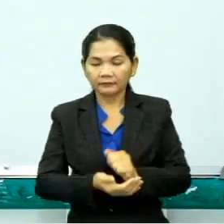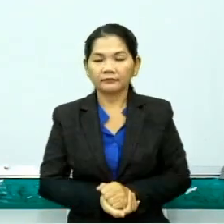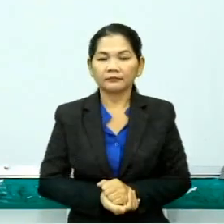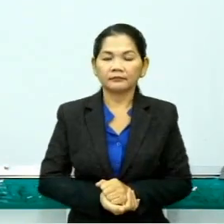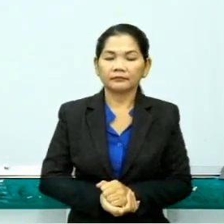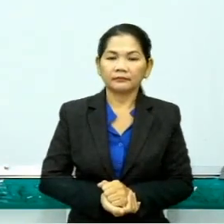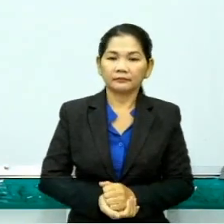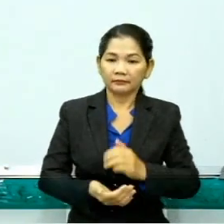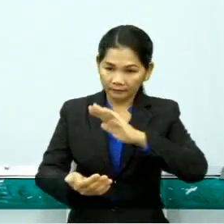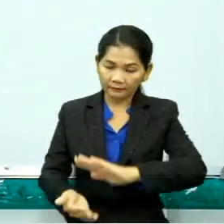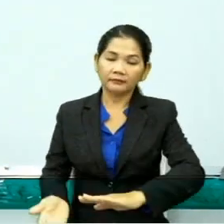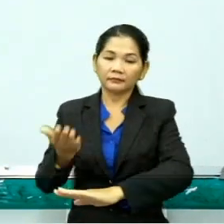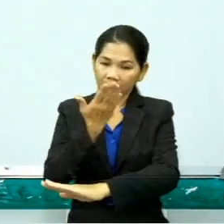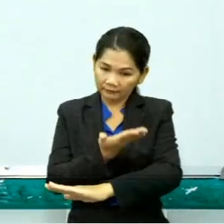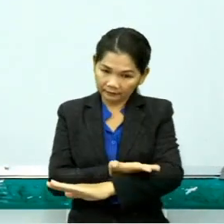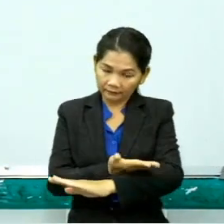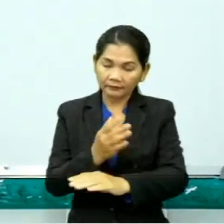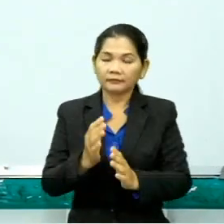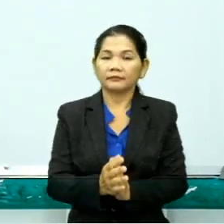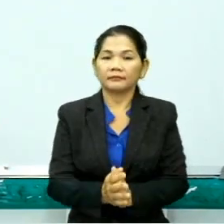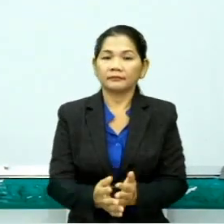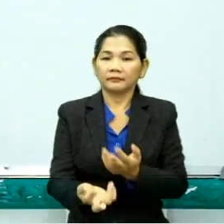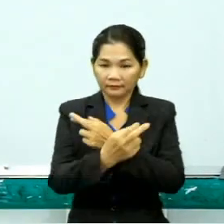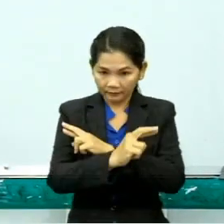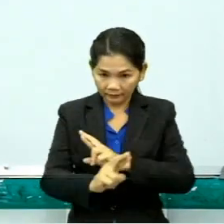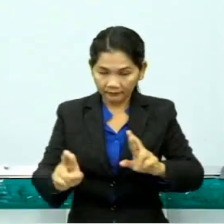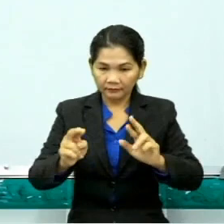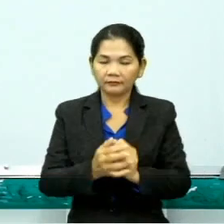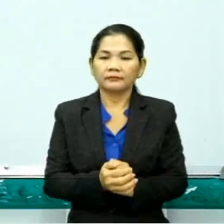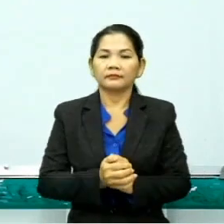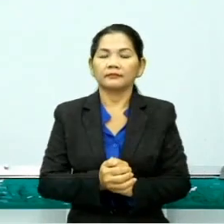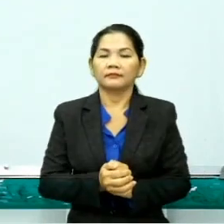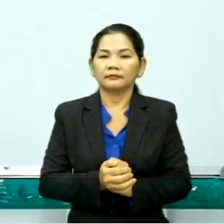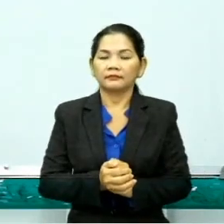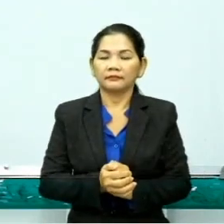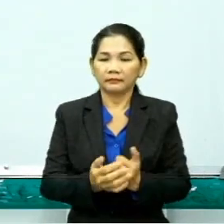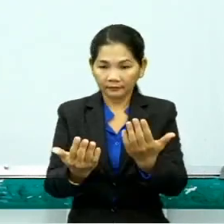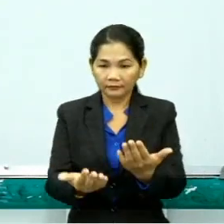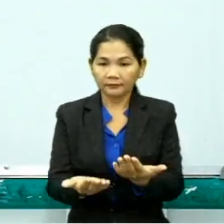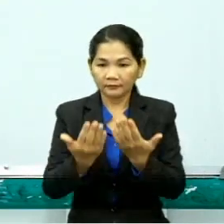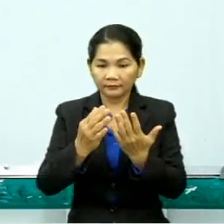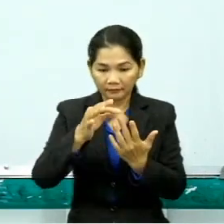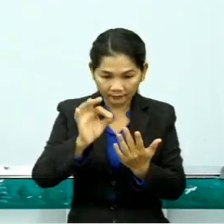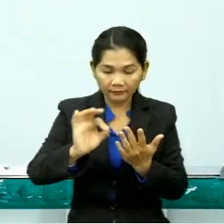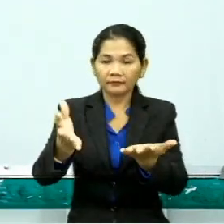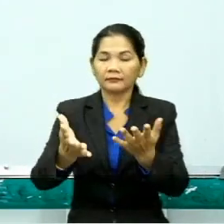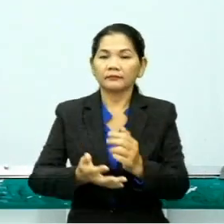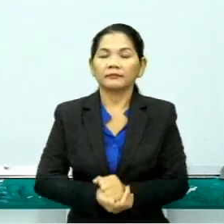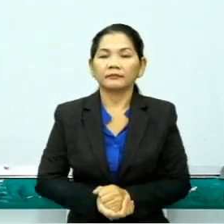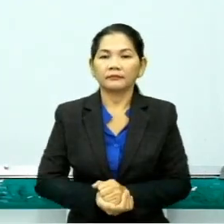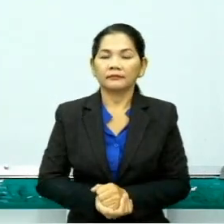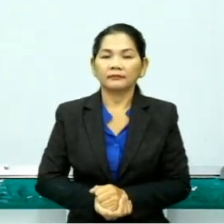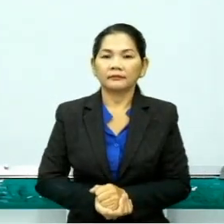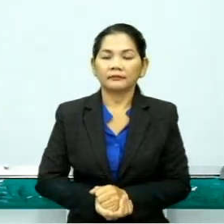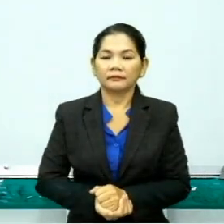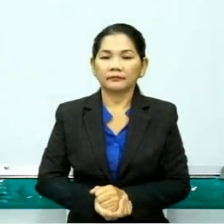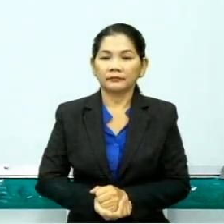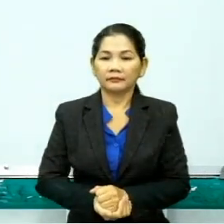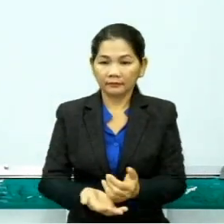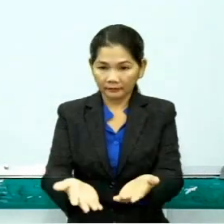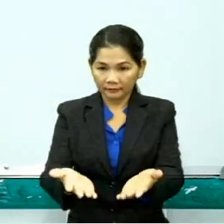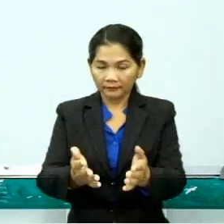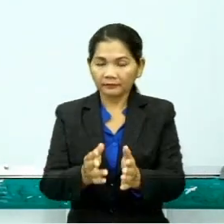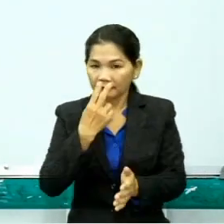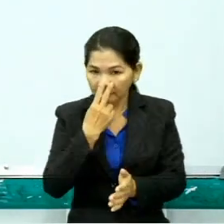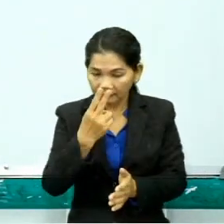con. Đã nè lượt tóc. Chàng hai đầm bây trím. Chàng tiên tốt chú mùi nè cửu tặng ạ khả nê con. Chà ta lấy dương